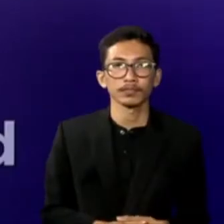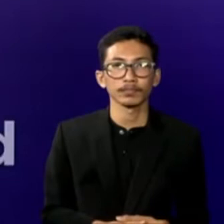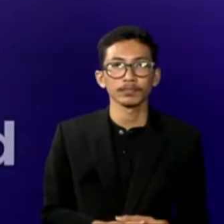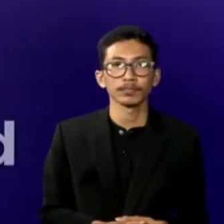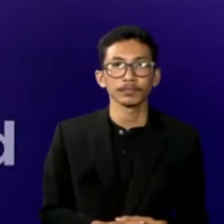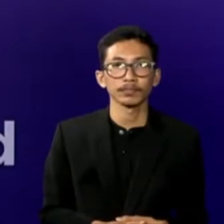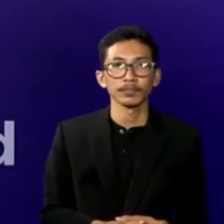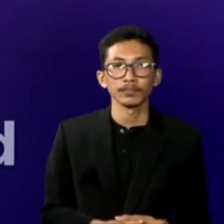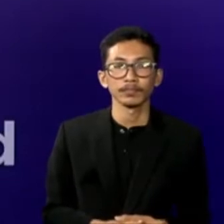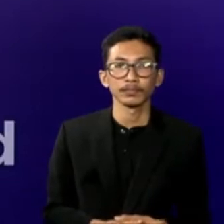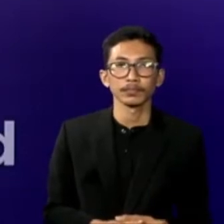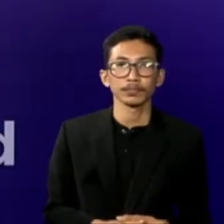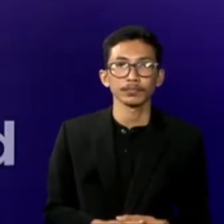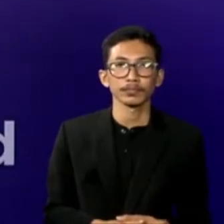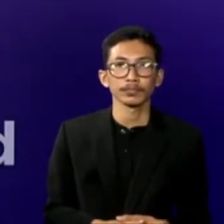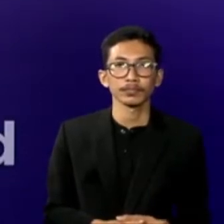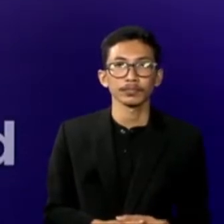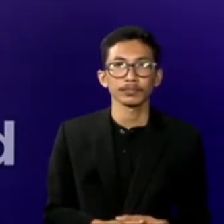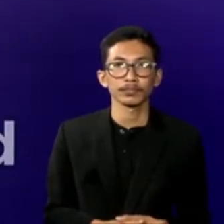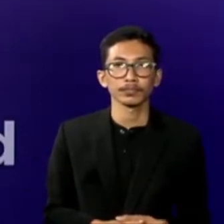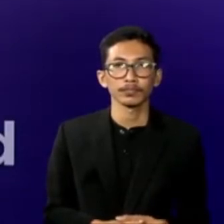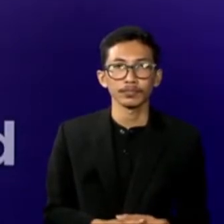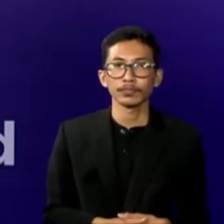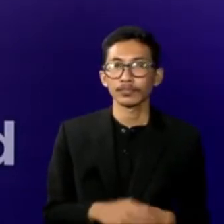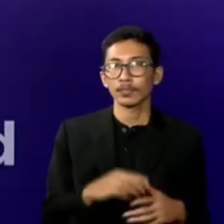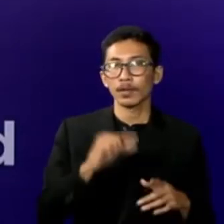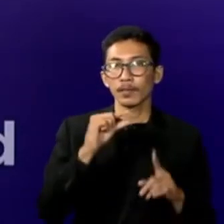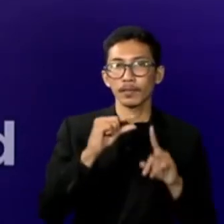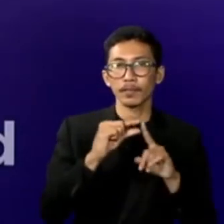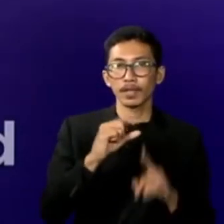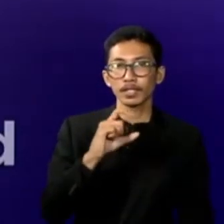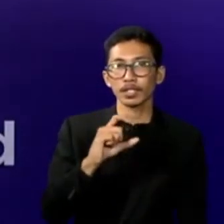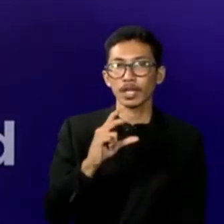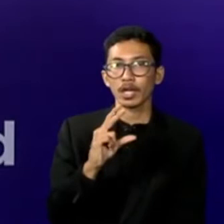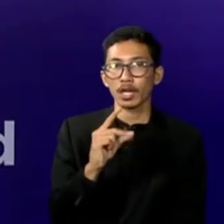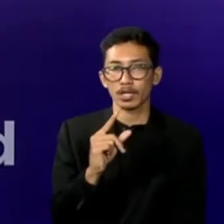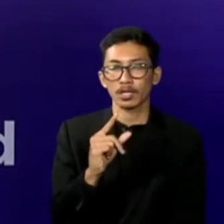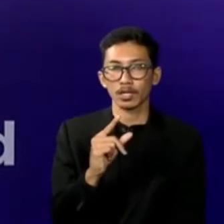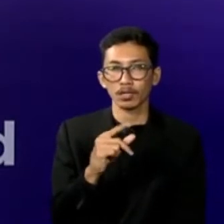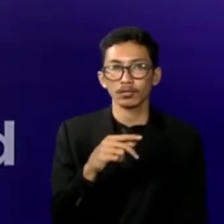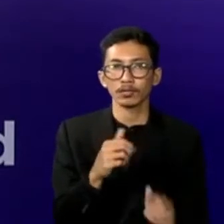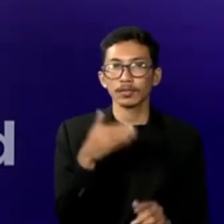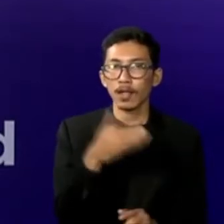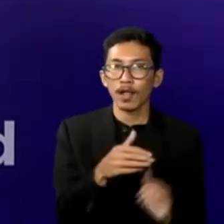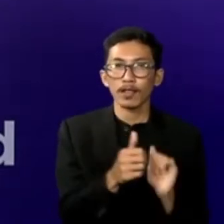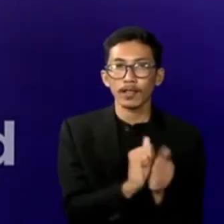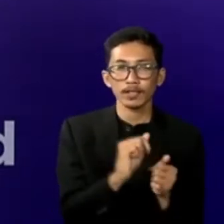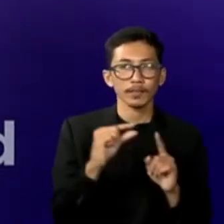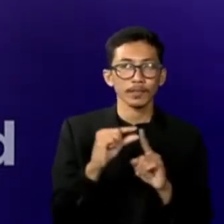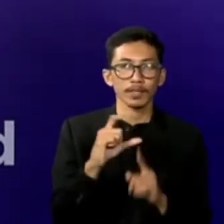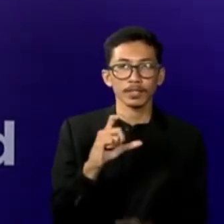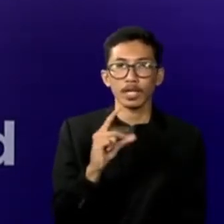diagnostic itu adalah mutlak dengan menggunakan PCR BCA dengan akurasi yang paling tinggi sejauh ini paling tinggi